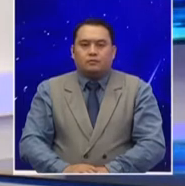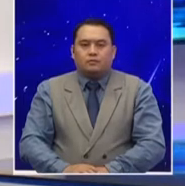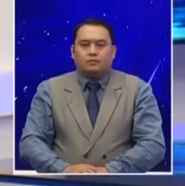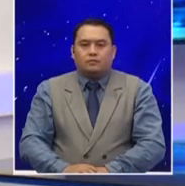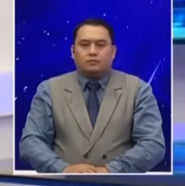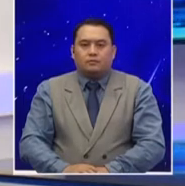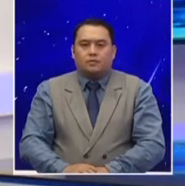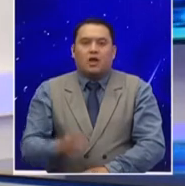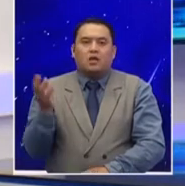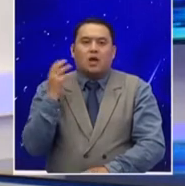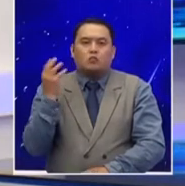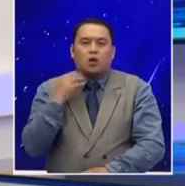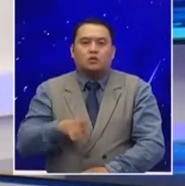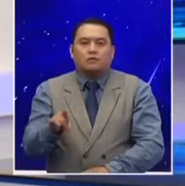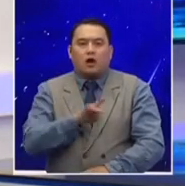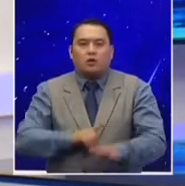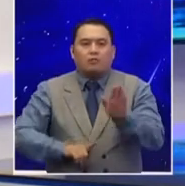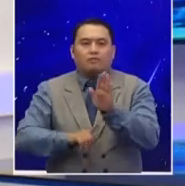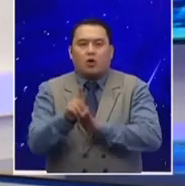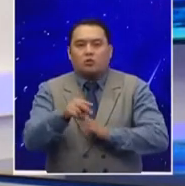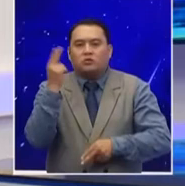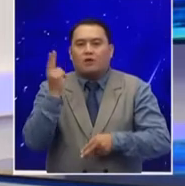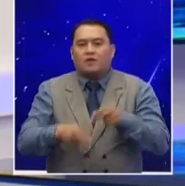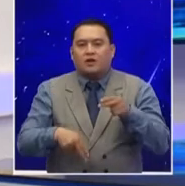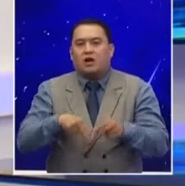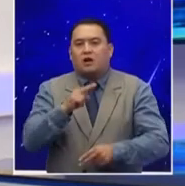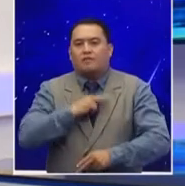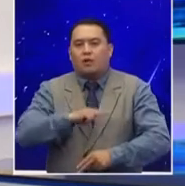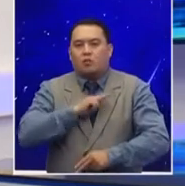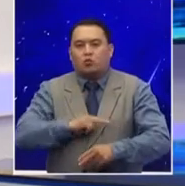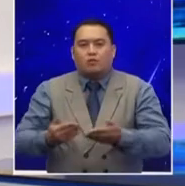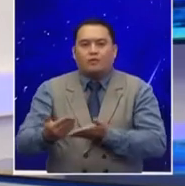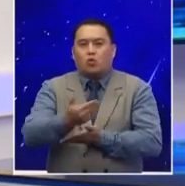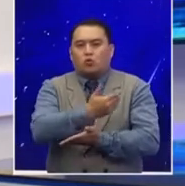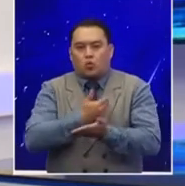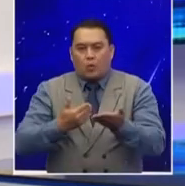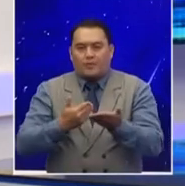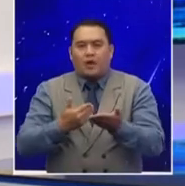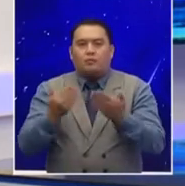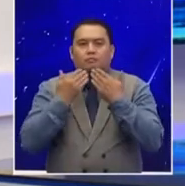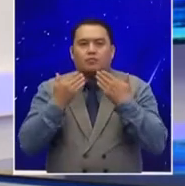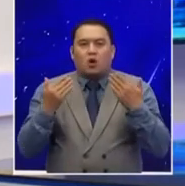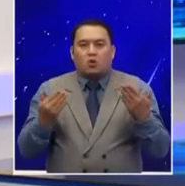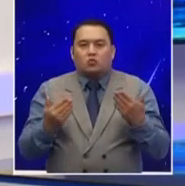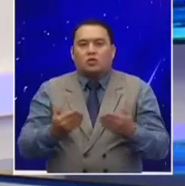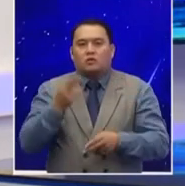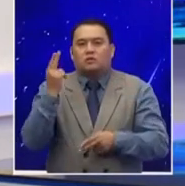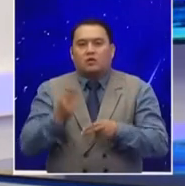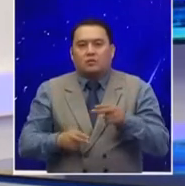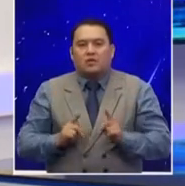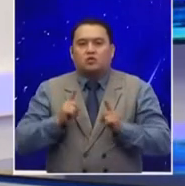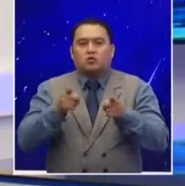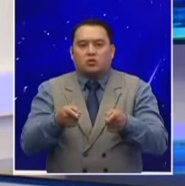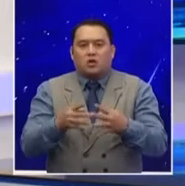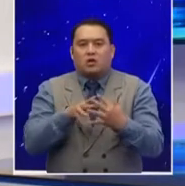Стопудовый урожай. В Кербулакском районе практически завершена уборка зерновых культур. Одними из последних к сбору урожая приступили